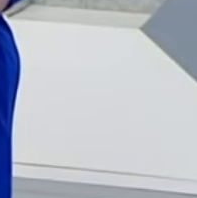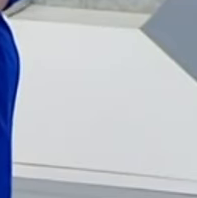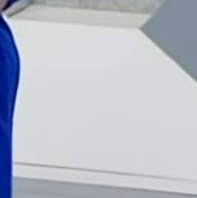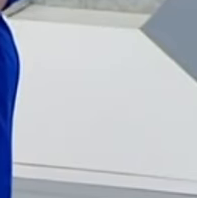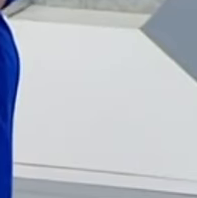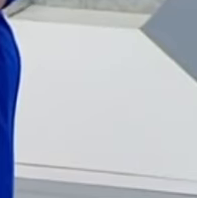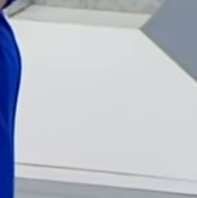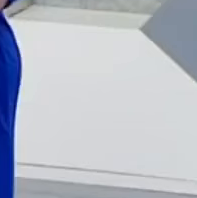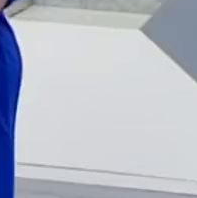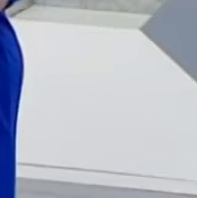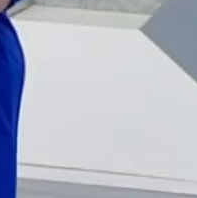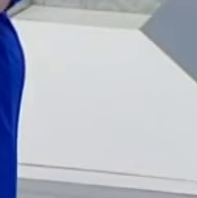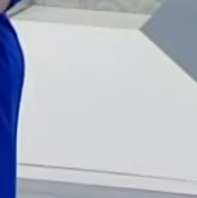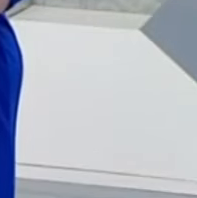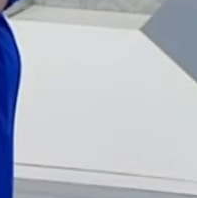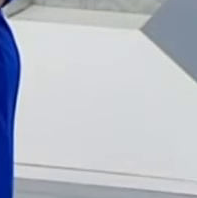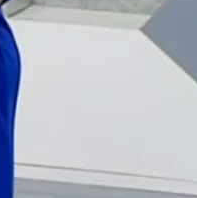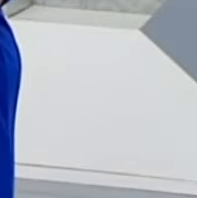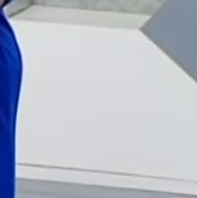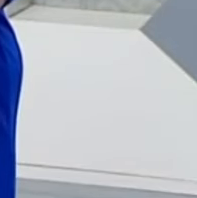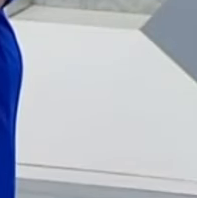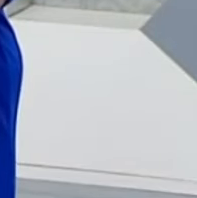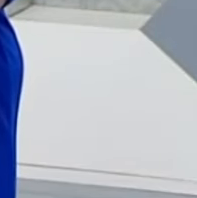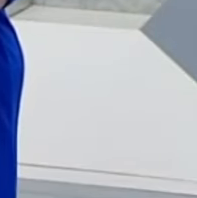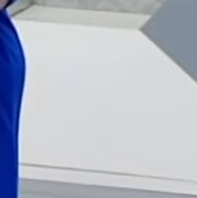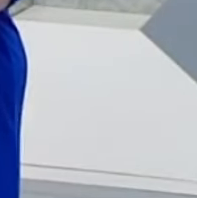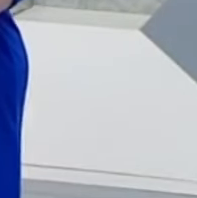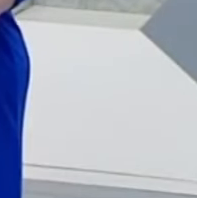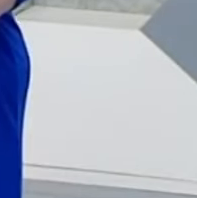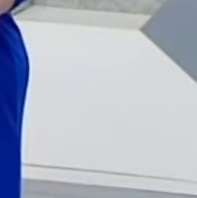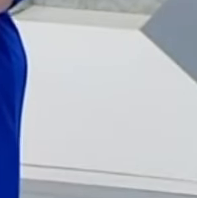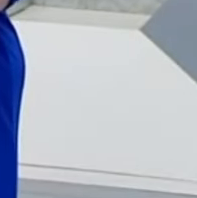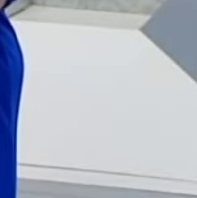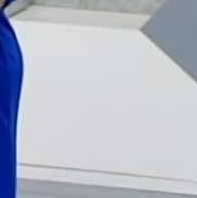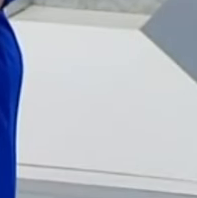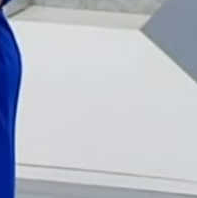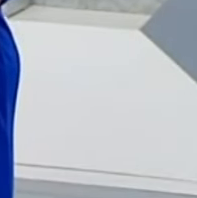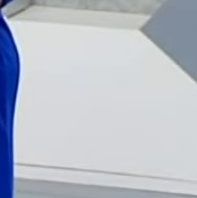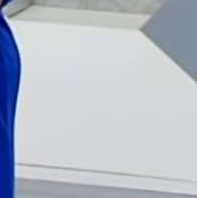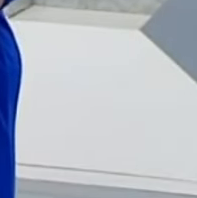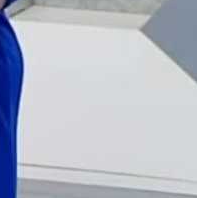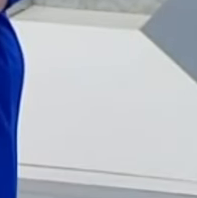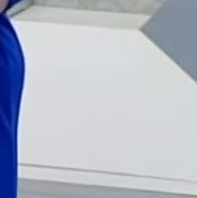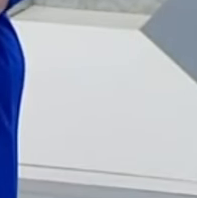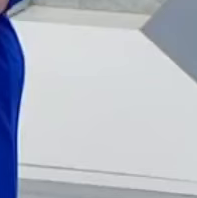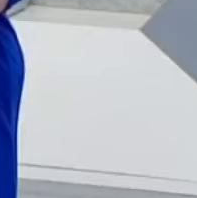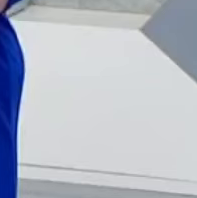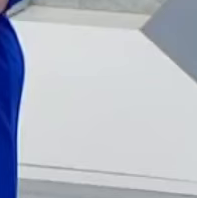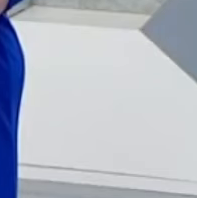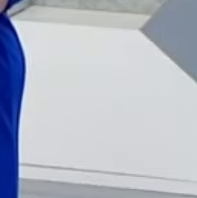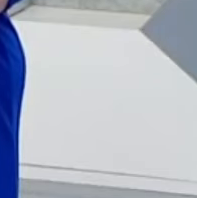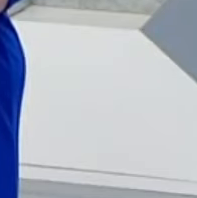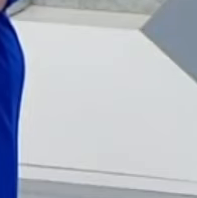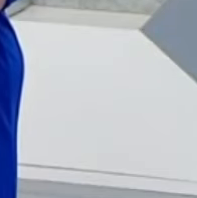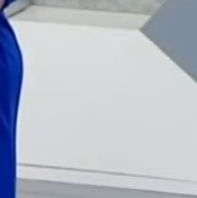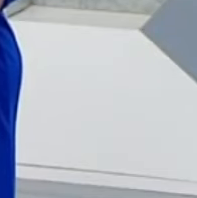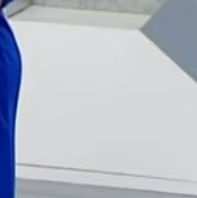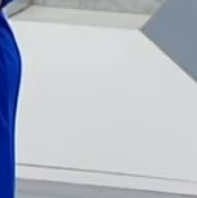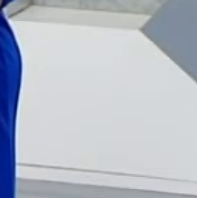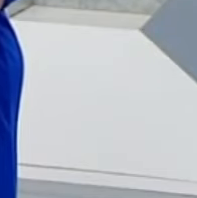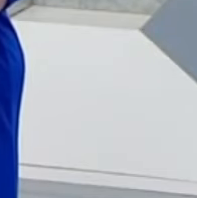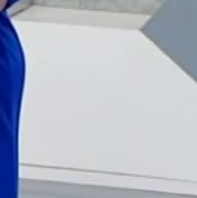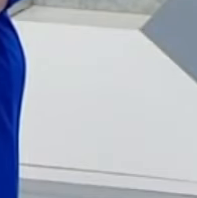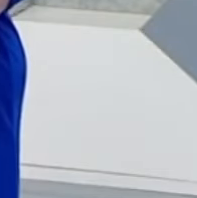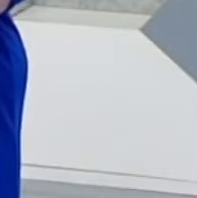Kapuso, para sa mga maiinit na balita, mag-subscribe sa GMA Integrated News sa YouTube. Sa mga kapuso naman abroad, subaybayan nyo kami sa